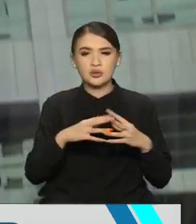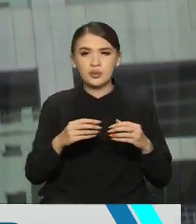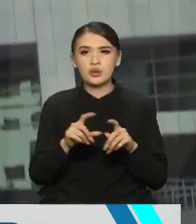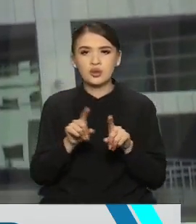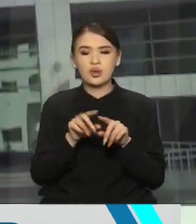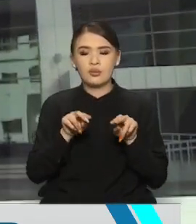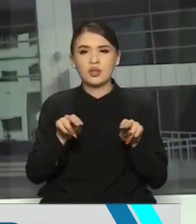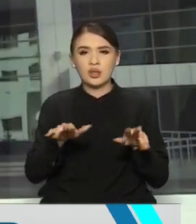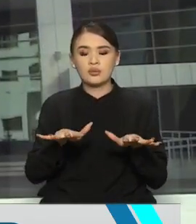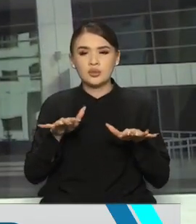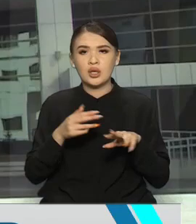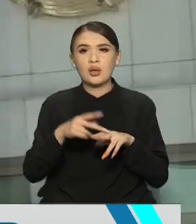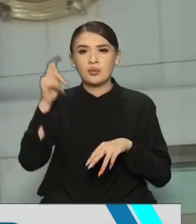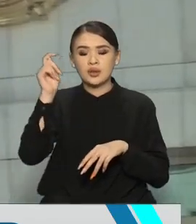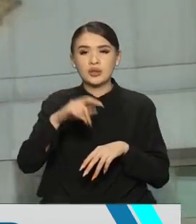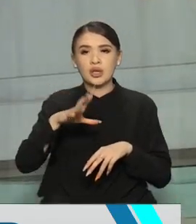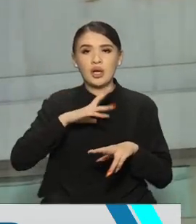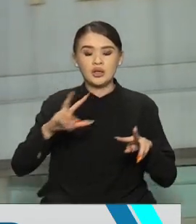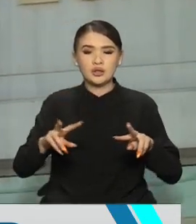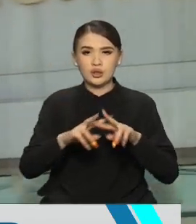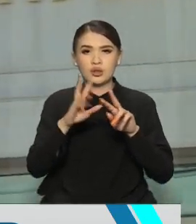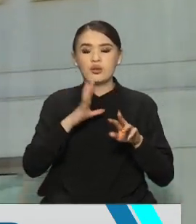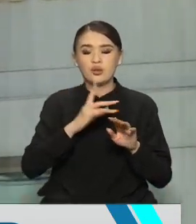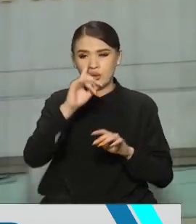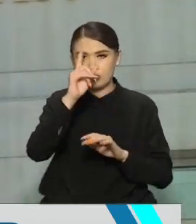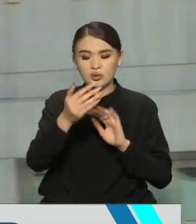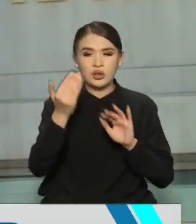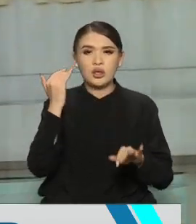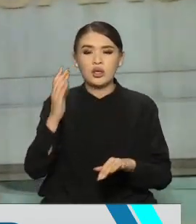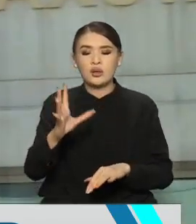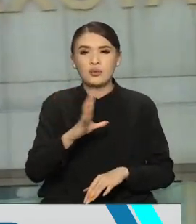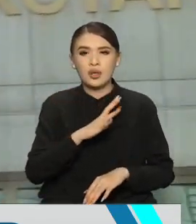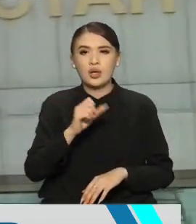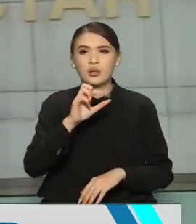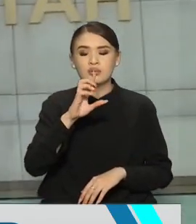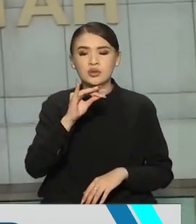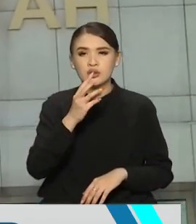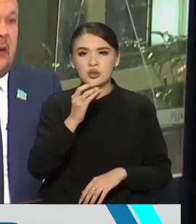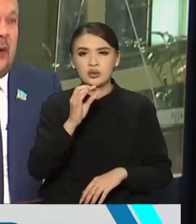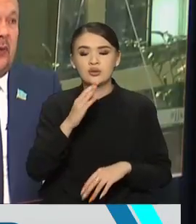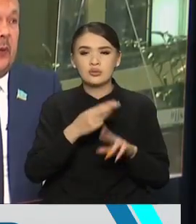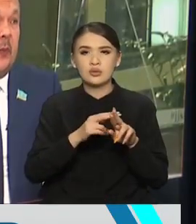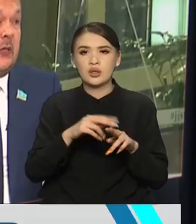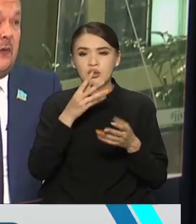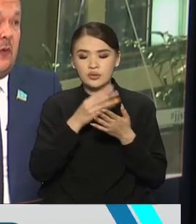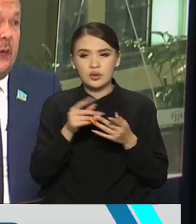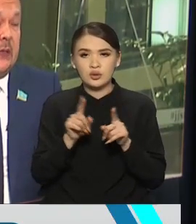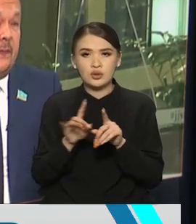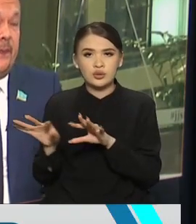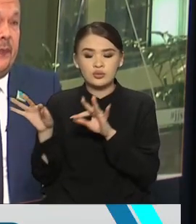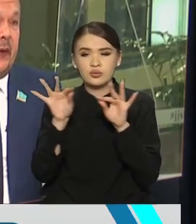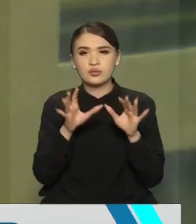парламенте после переезда в Астану год назад мажилисмен Константин авершин первым делом перевез сюда и своих близких